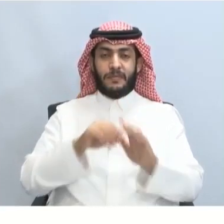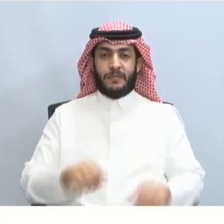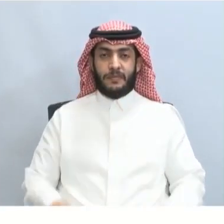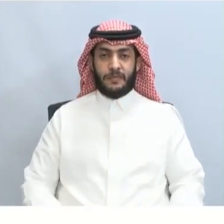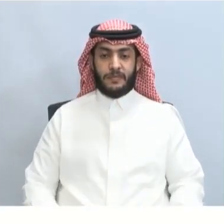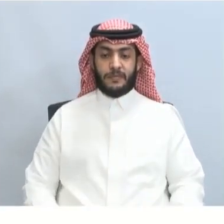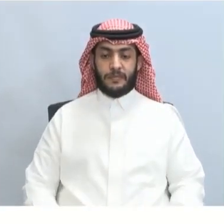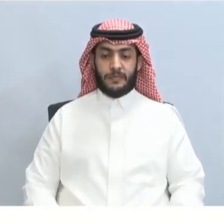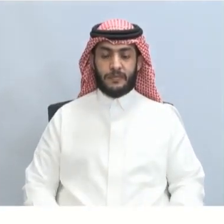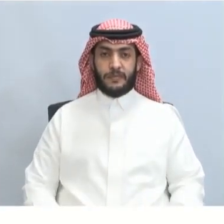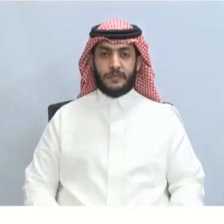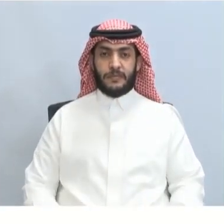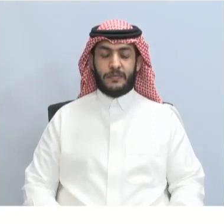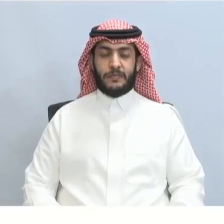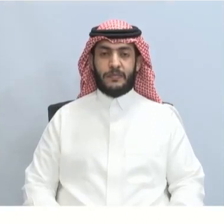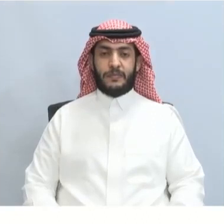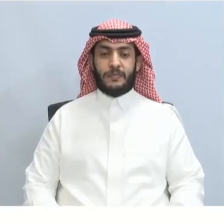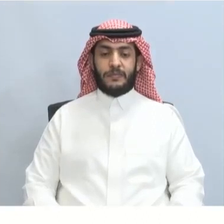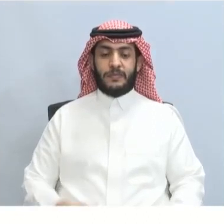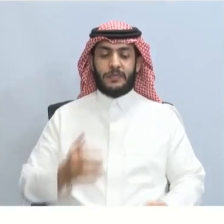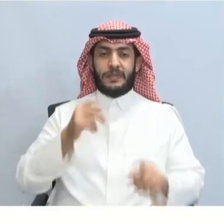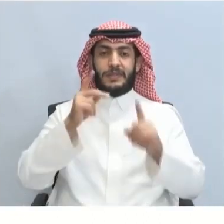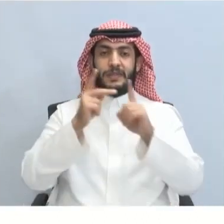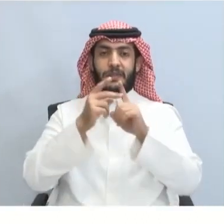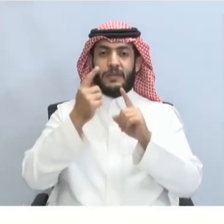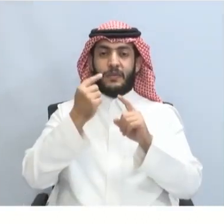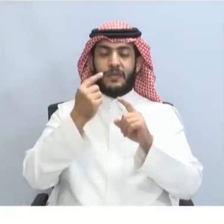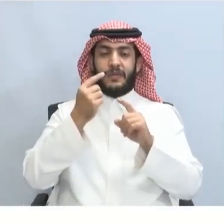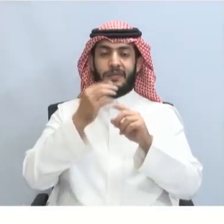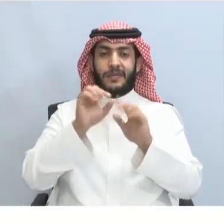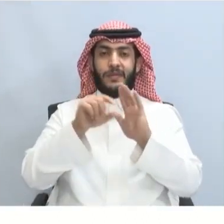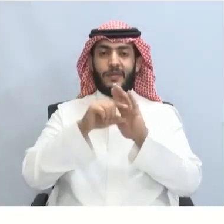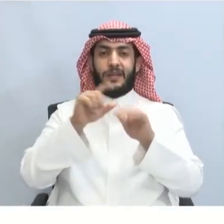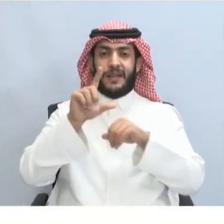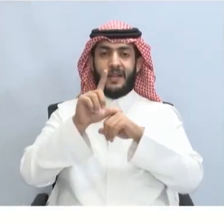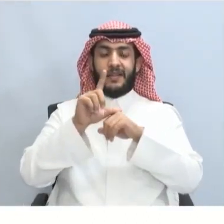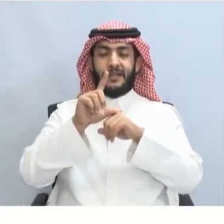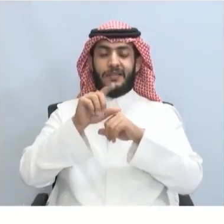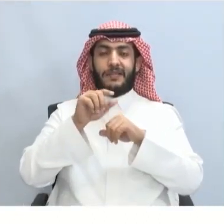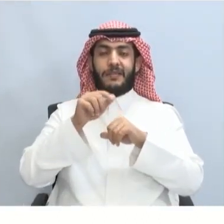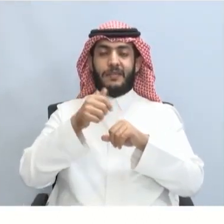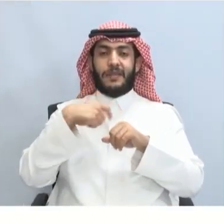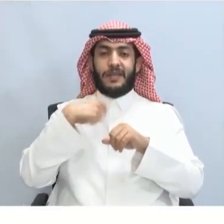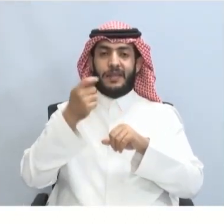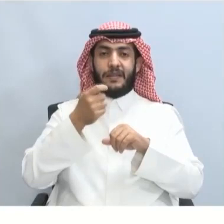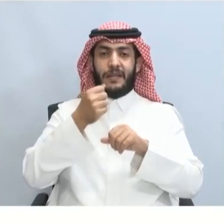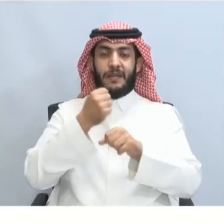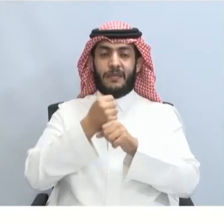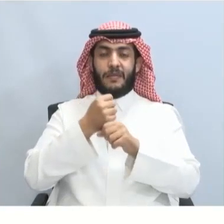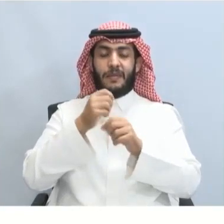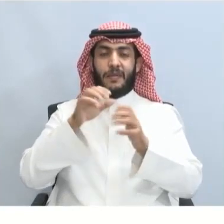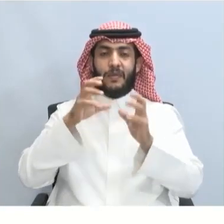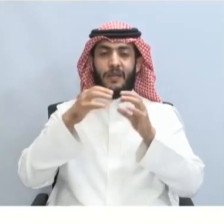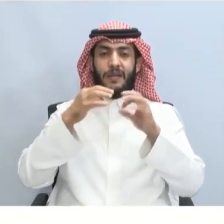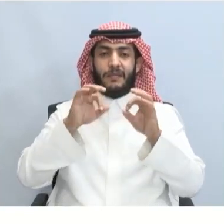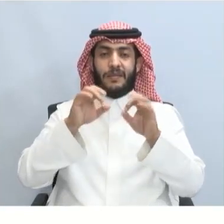البودي البودي بداخله اتش1 اتش1 اللي هو العنوان الرئيسي اللي احنا كتبناه تعمل كره القدم على